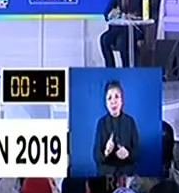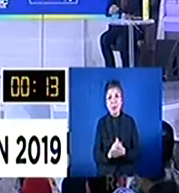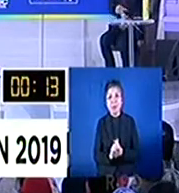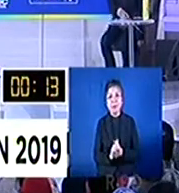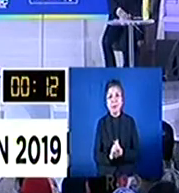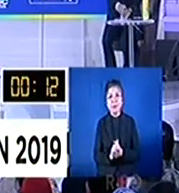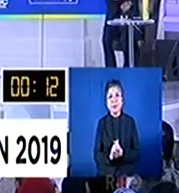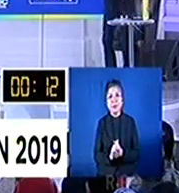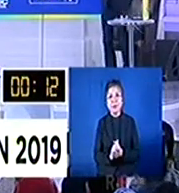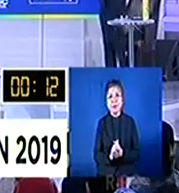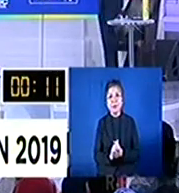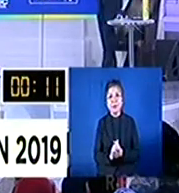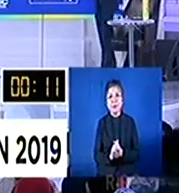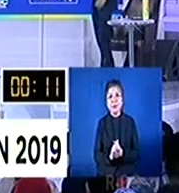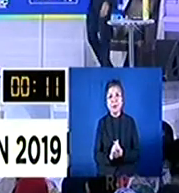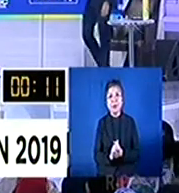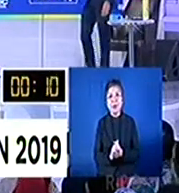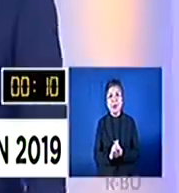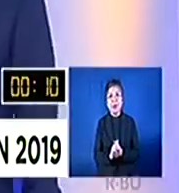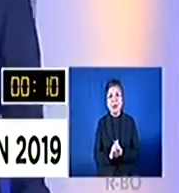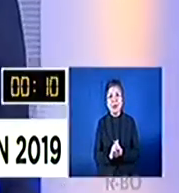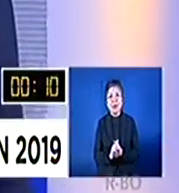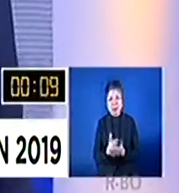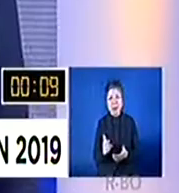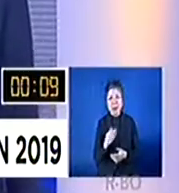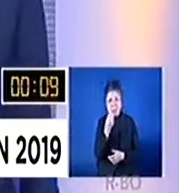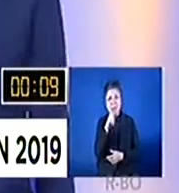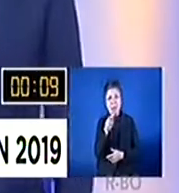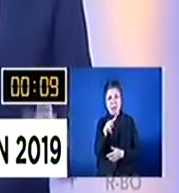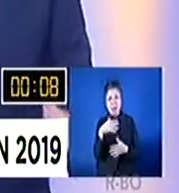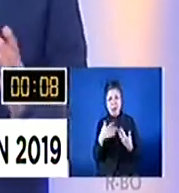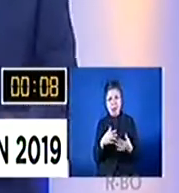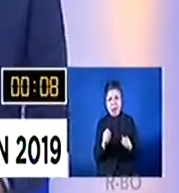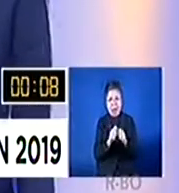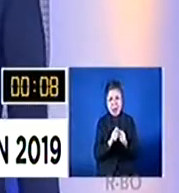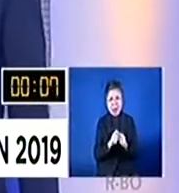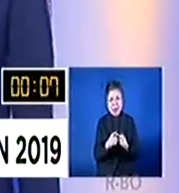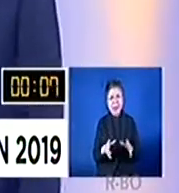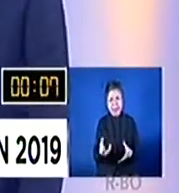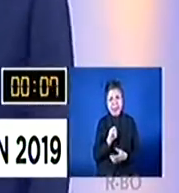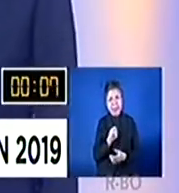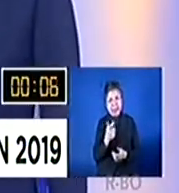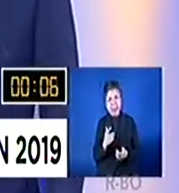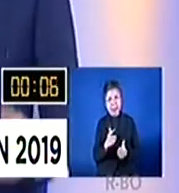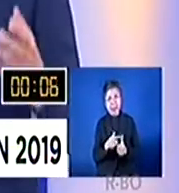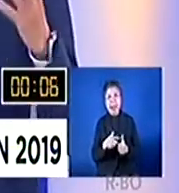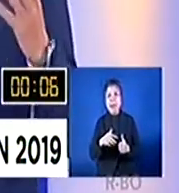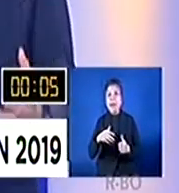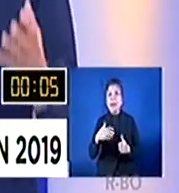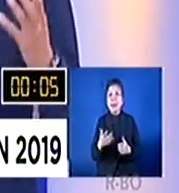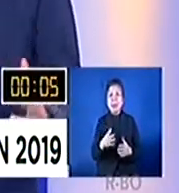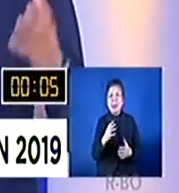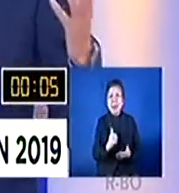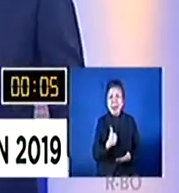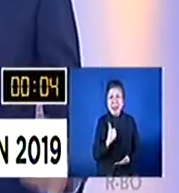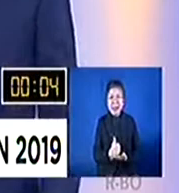Oke. Sedikit saja, silakan. Iya. Memang kita lihat instrumen itu bisa dipakai. Tapi yang perlu